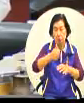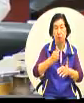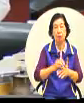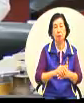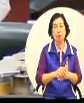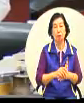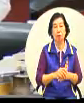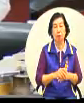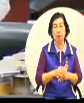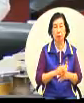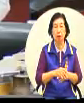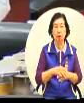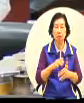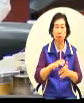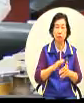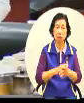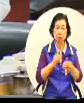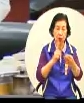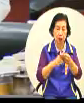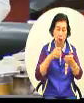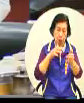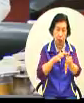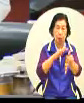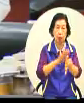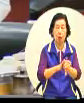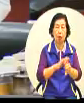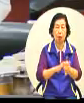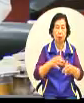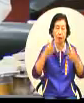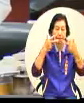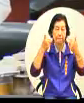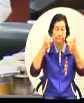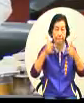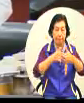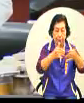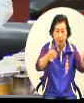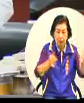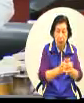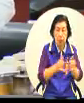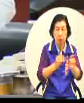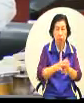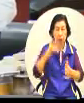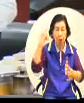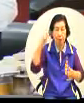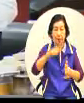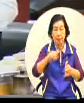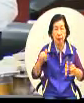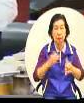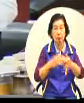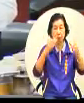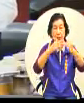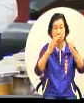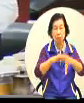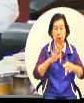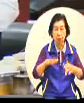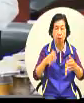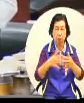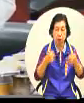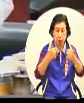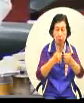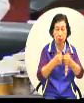来主导争取这个原住民族博物馆，这样才会有机会。啊，我